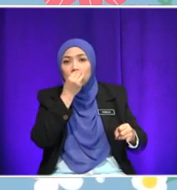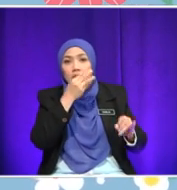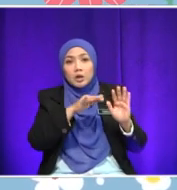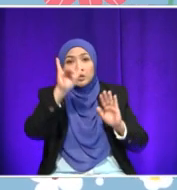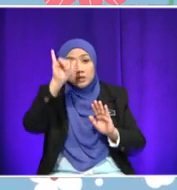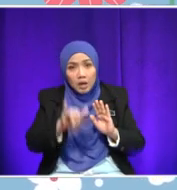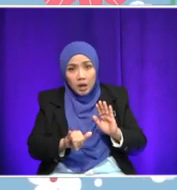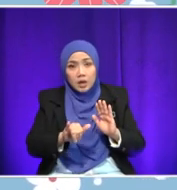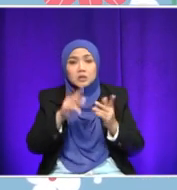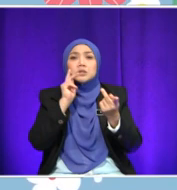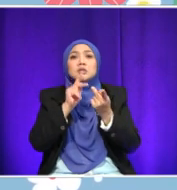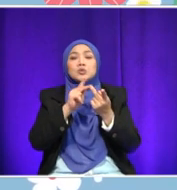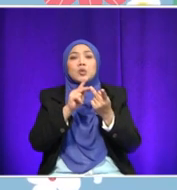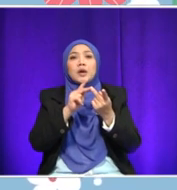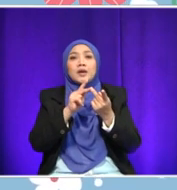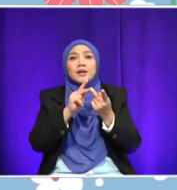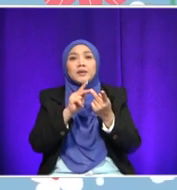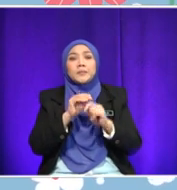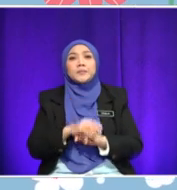di dalam sesuatu gubahan